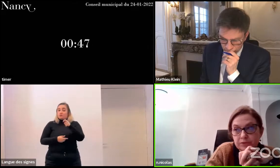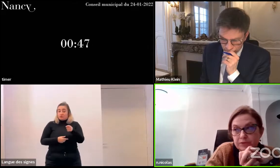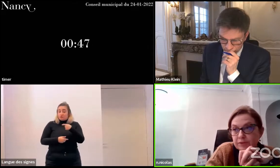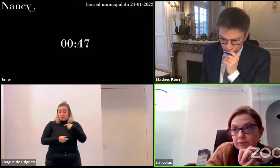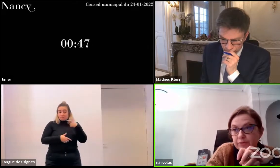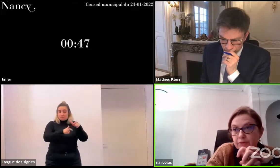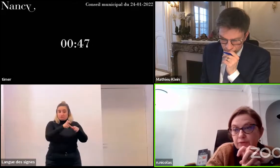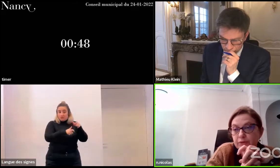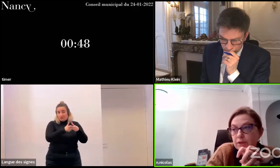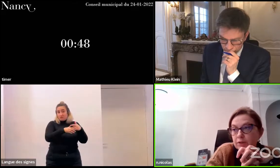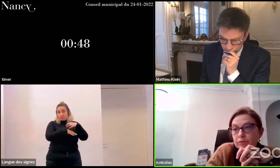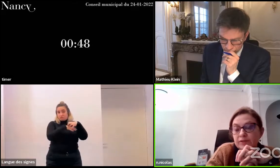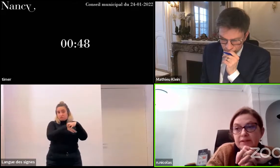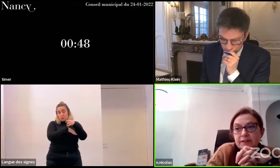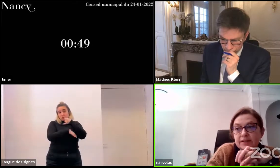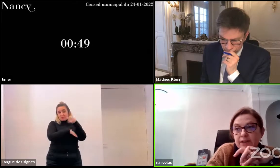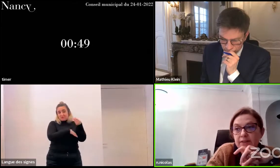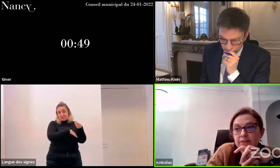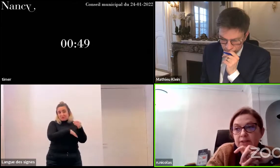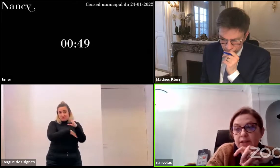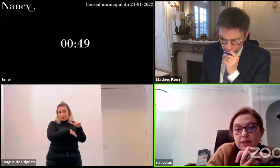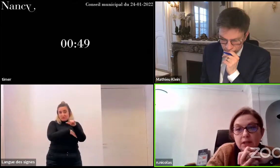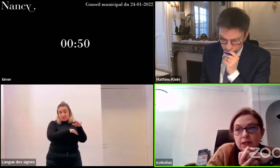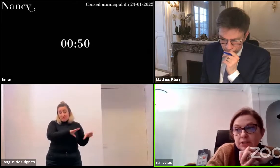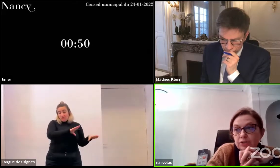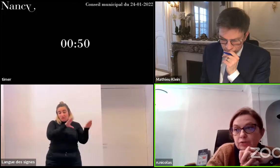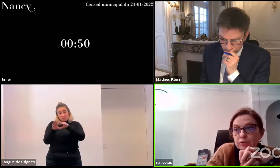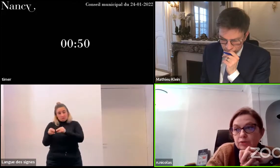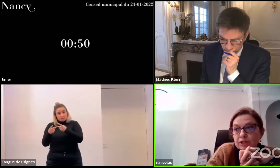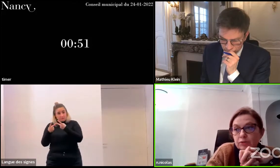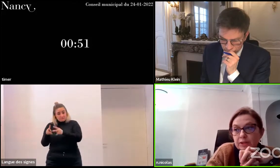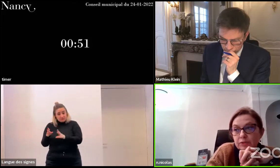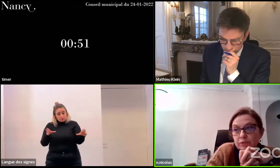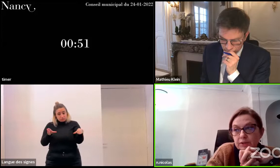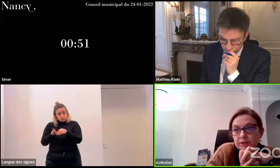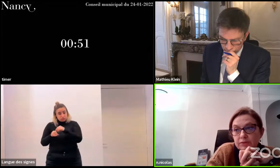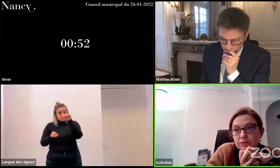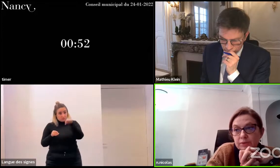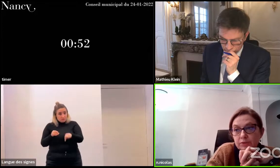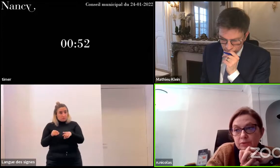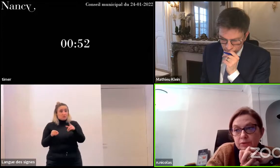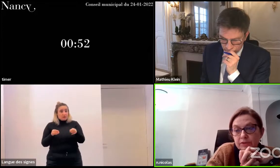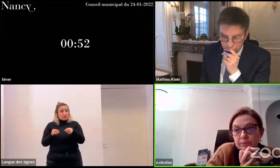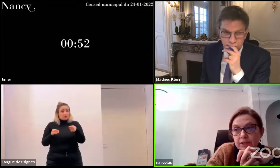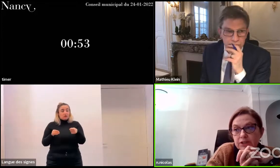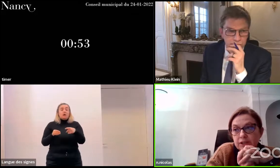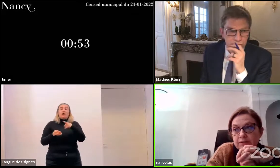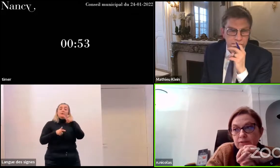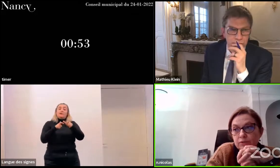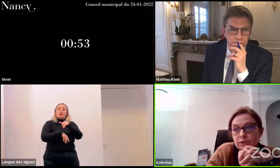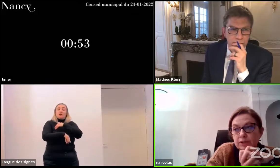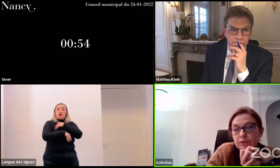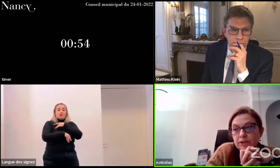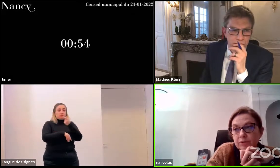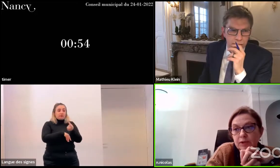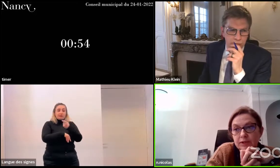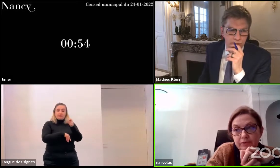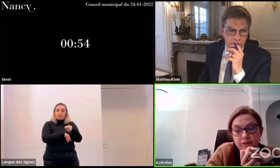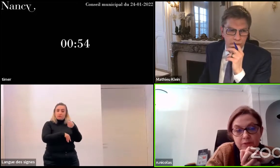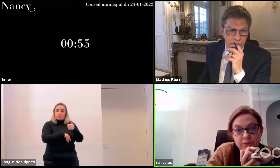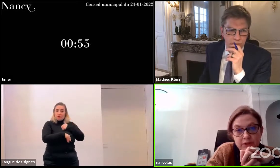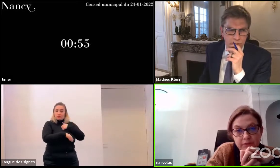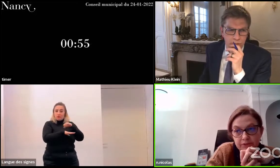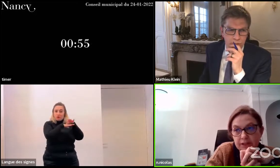du pôle petite enfance du CCAS vers la ville, agents que nous accompagnerons individuellement dans leur démarche et qui seront